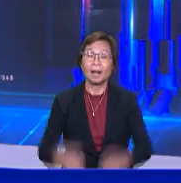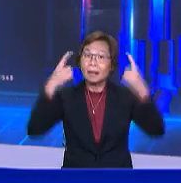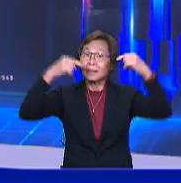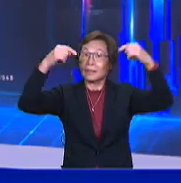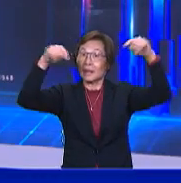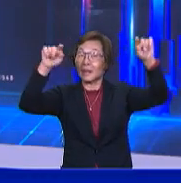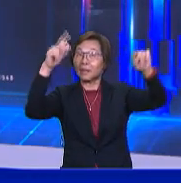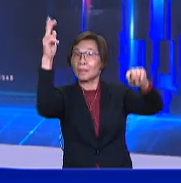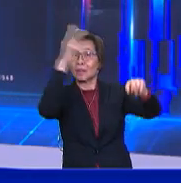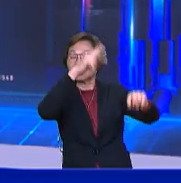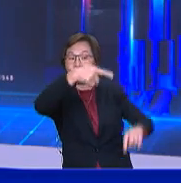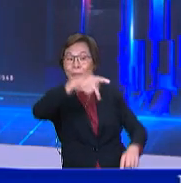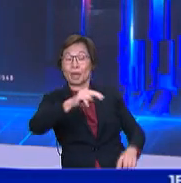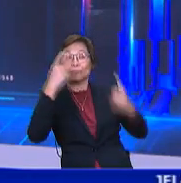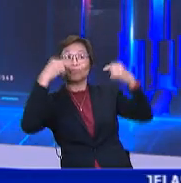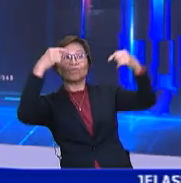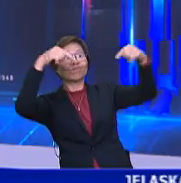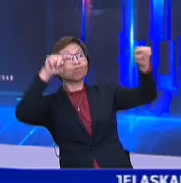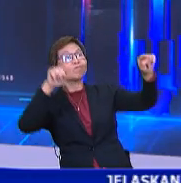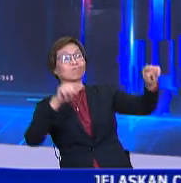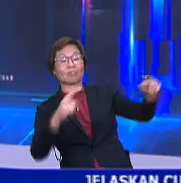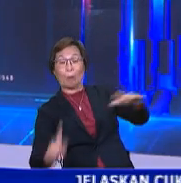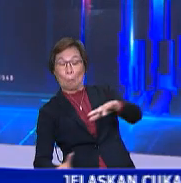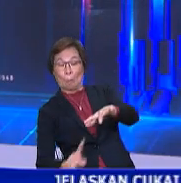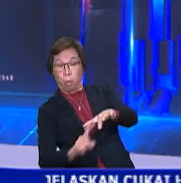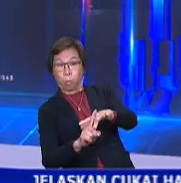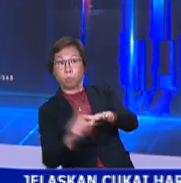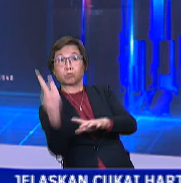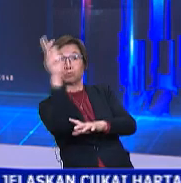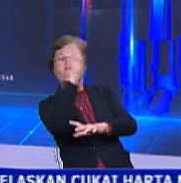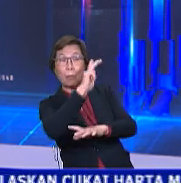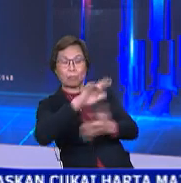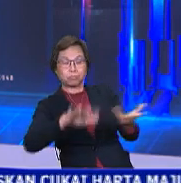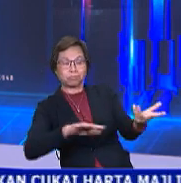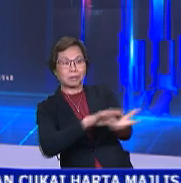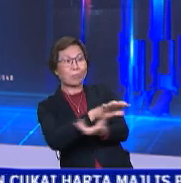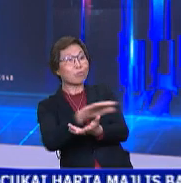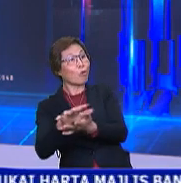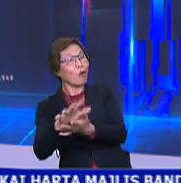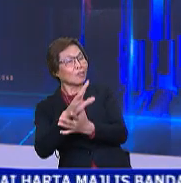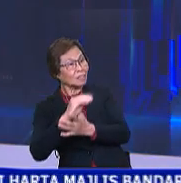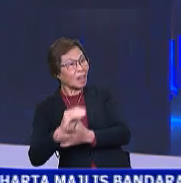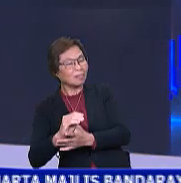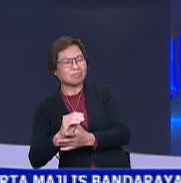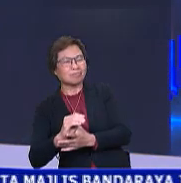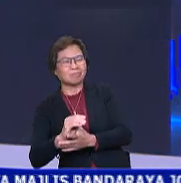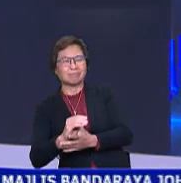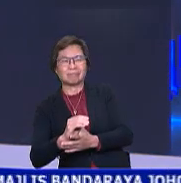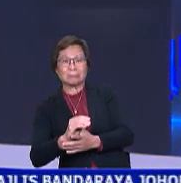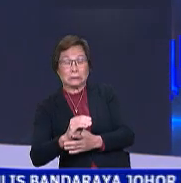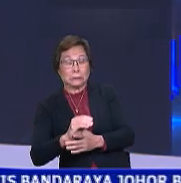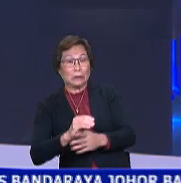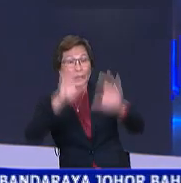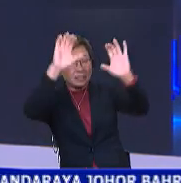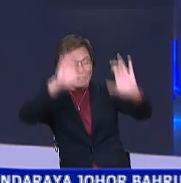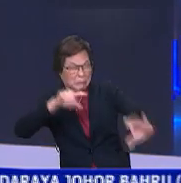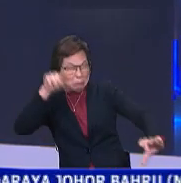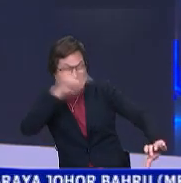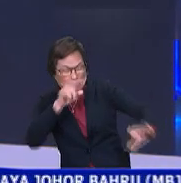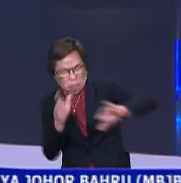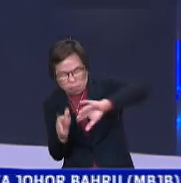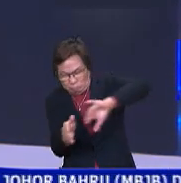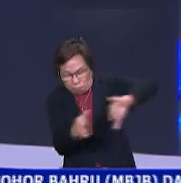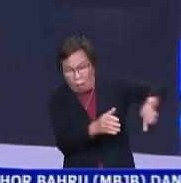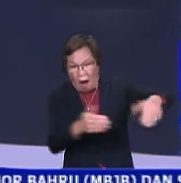Kejayaan Kerajaan Perikatan Nasional PN mewujudkan kerajaan campuran dan menolak pendekatan ekstrim